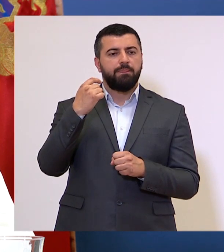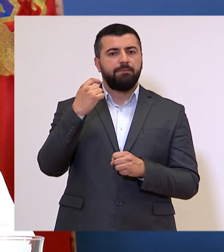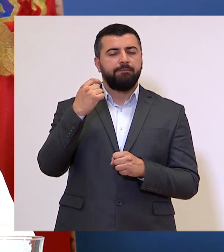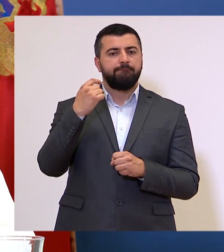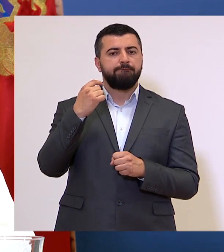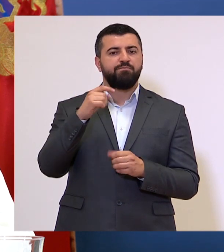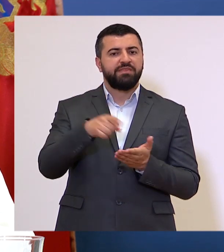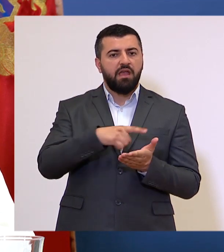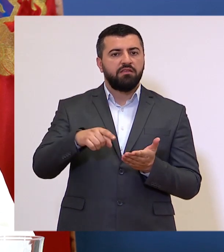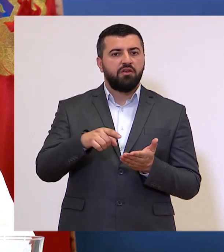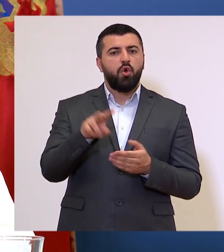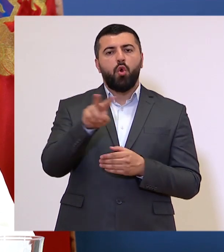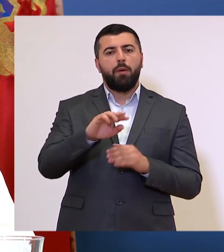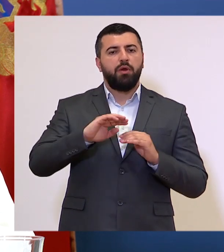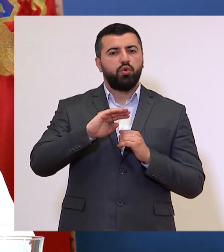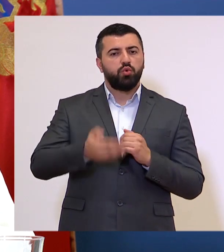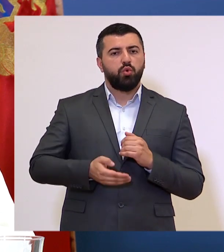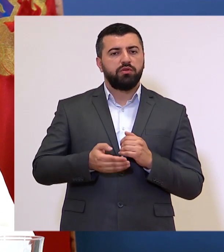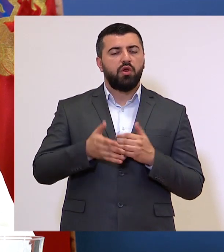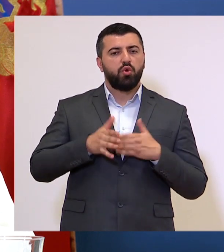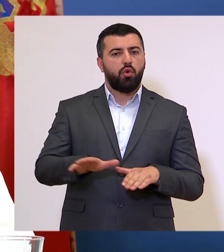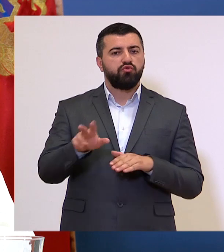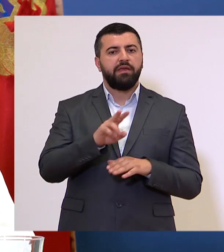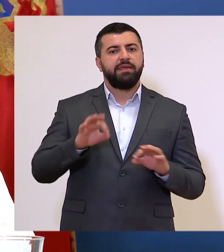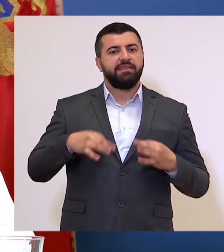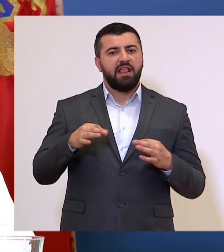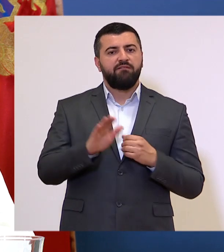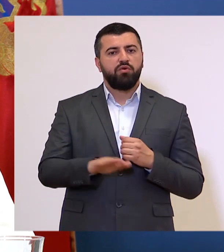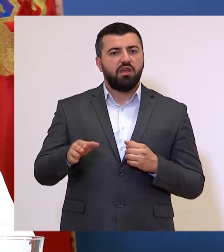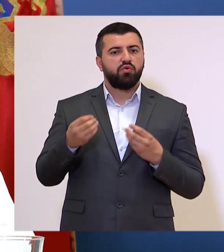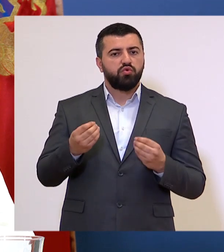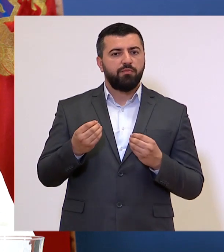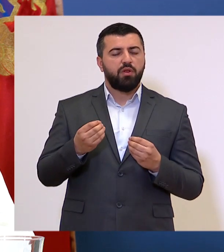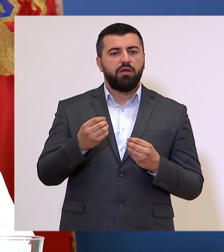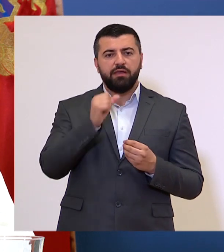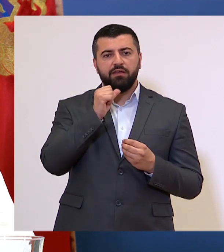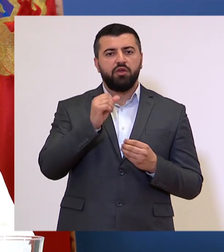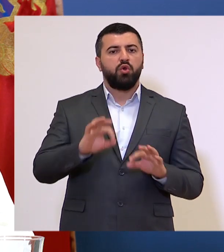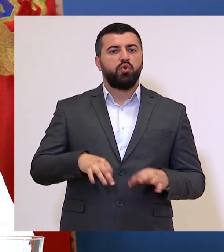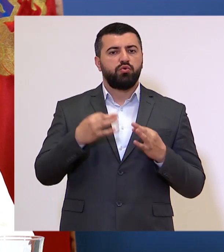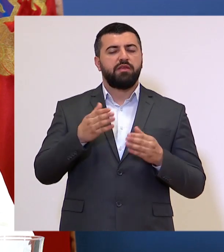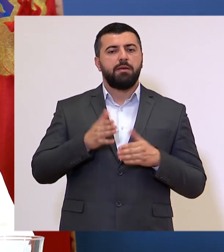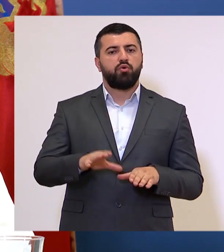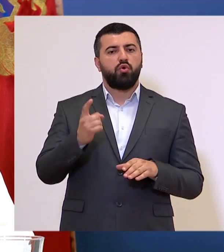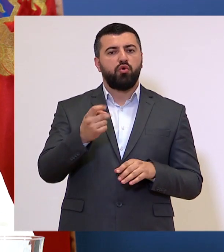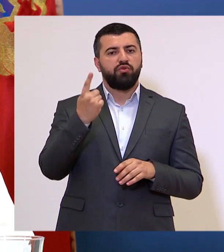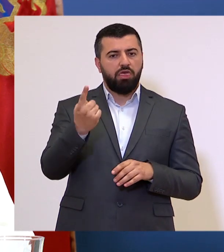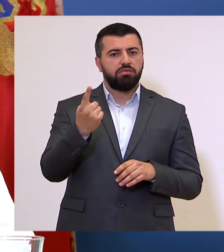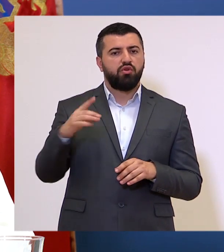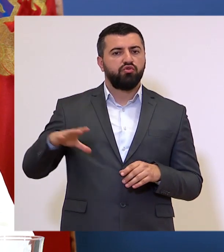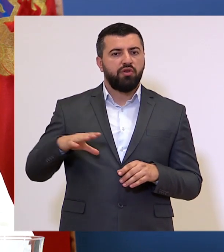putem. Kod obe trudnice, oboje zdravo djece i jutros je porođena još jedna